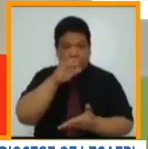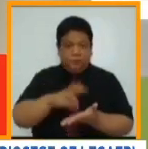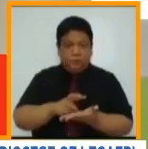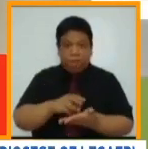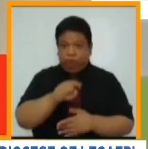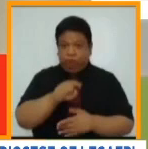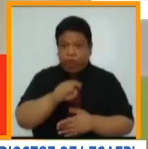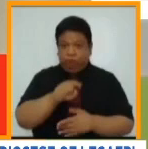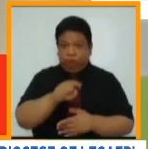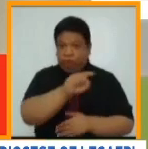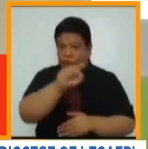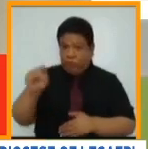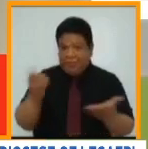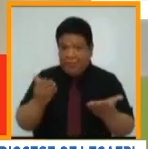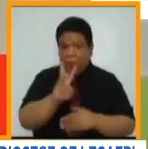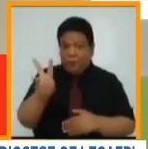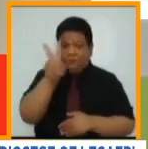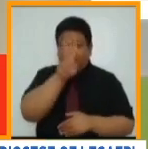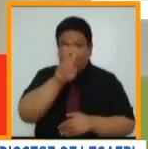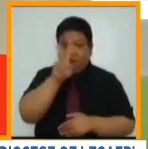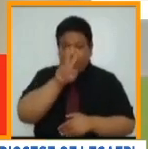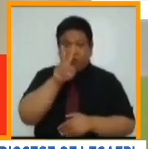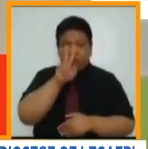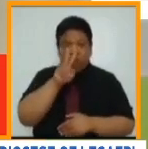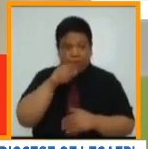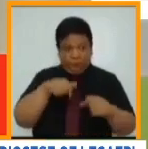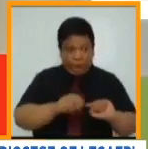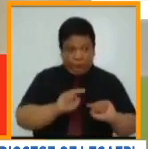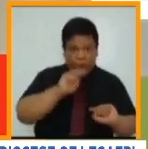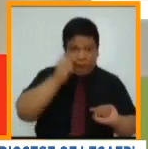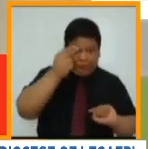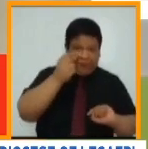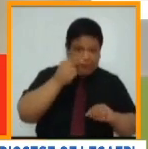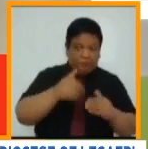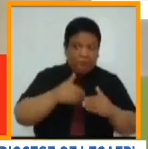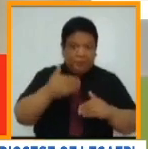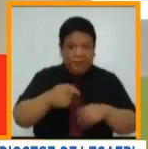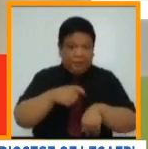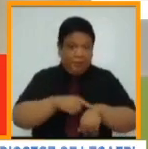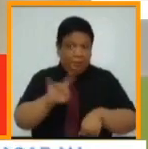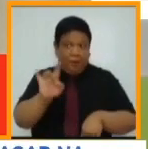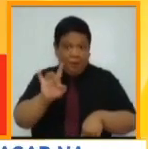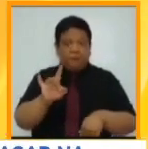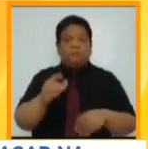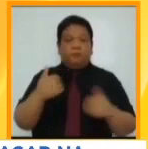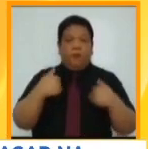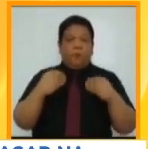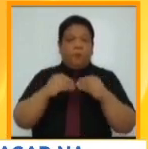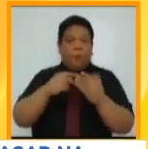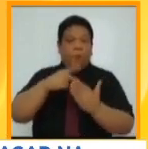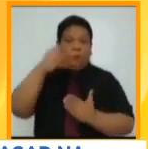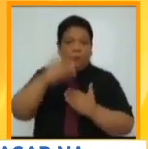GMA Regional TV Early Edition mamaya pagkatapos ng unang hirit. Ivan?